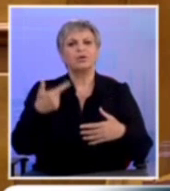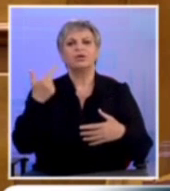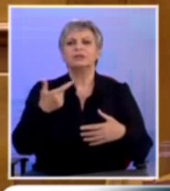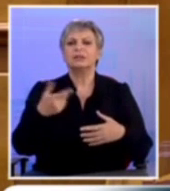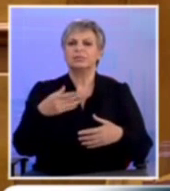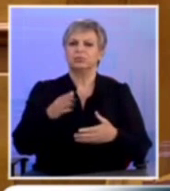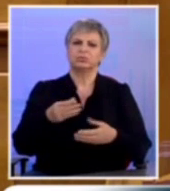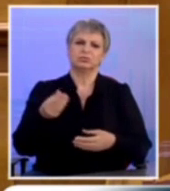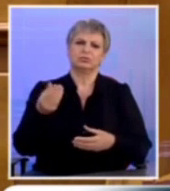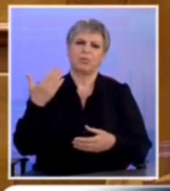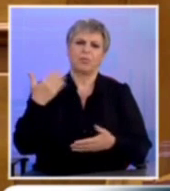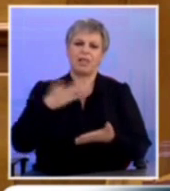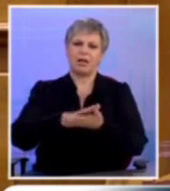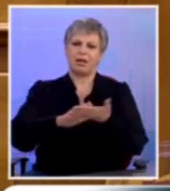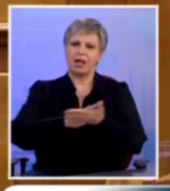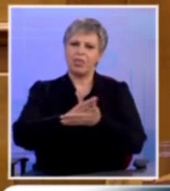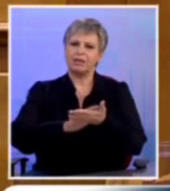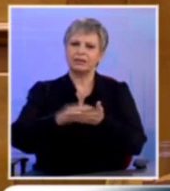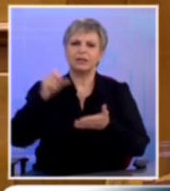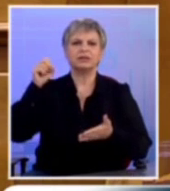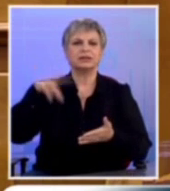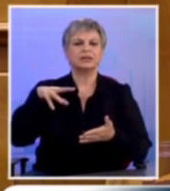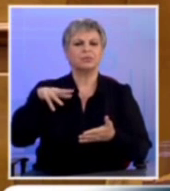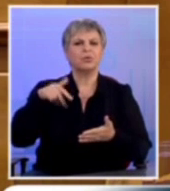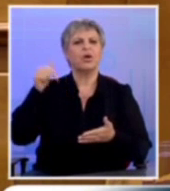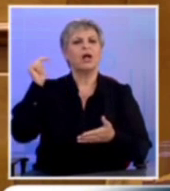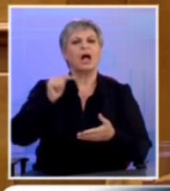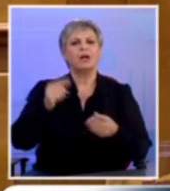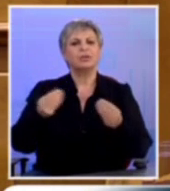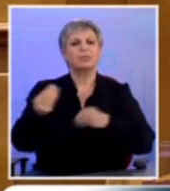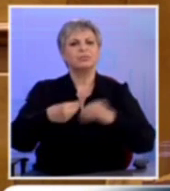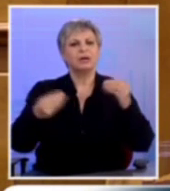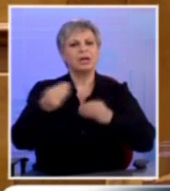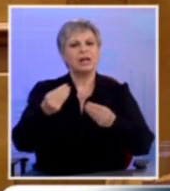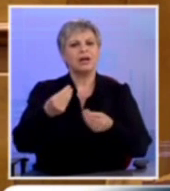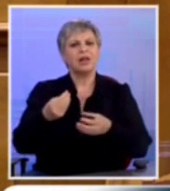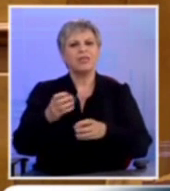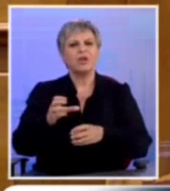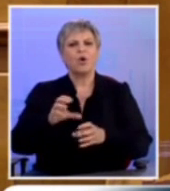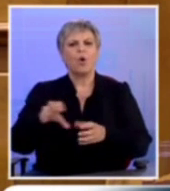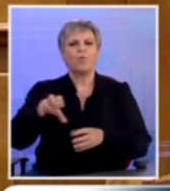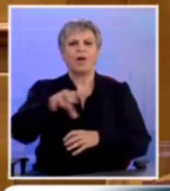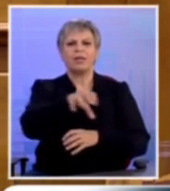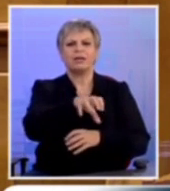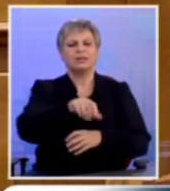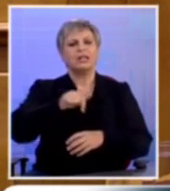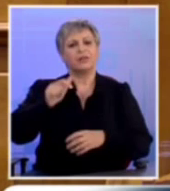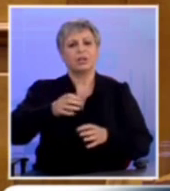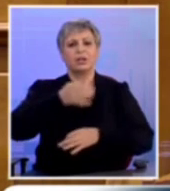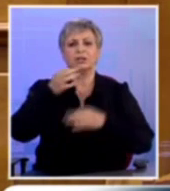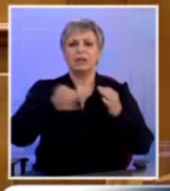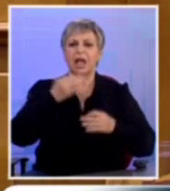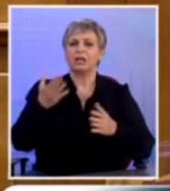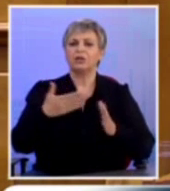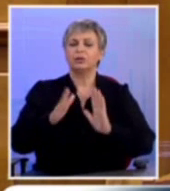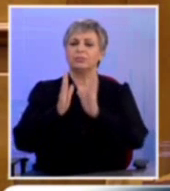χριστιανισμού. Ήταν εύκολη η απάντηση των αιρέσεων. Συνομιλούσαν με τον Θεό και θεωρούσαν ότι